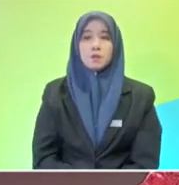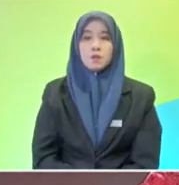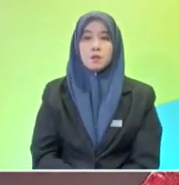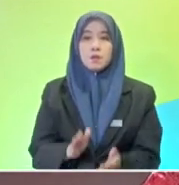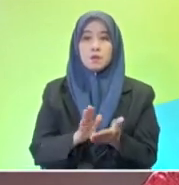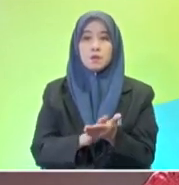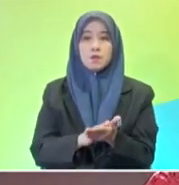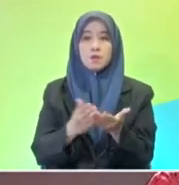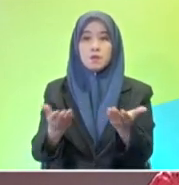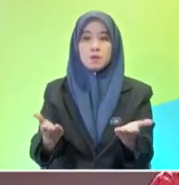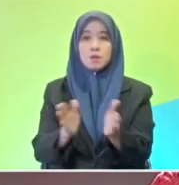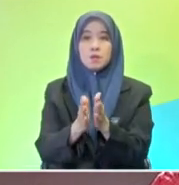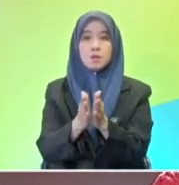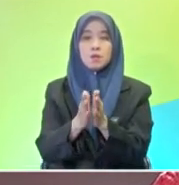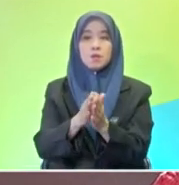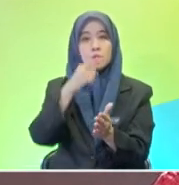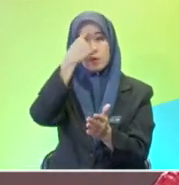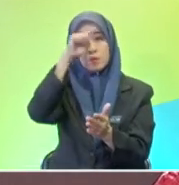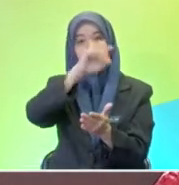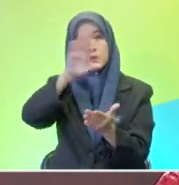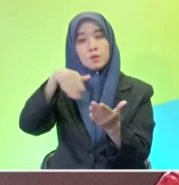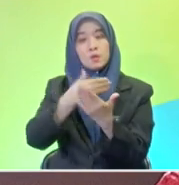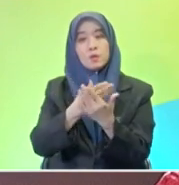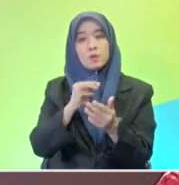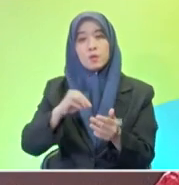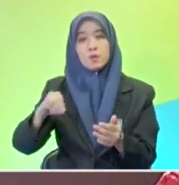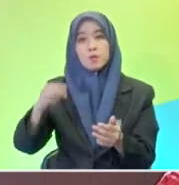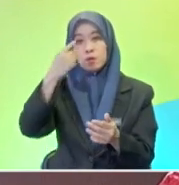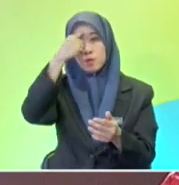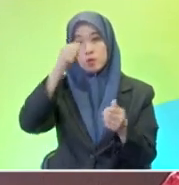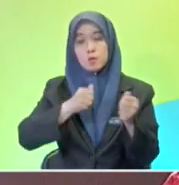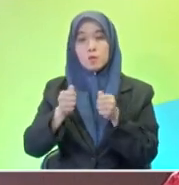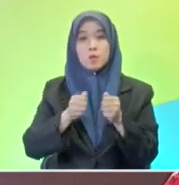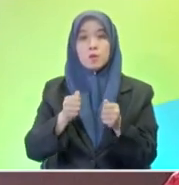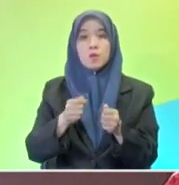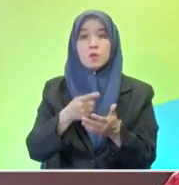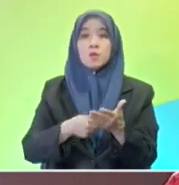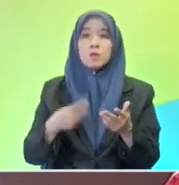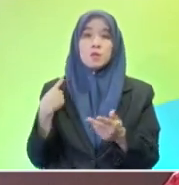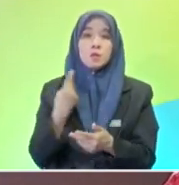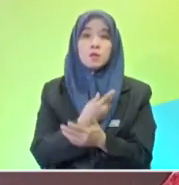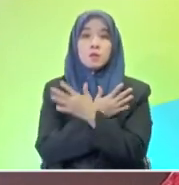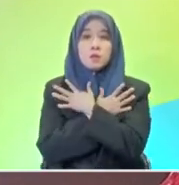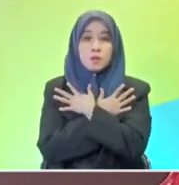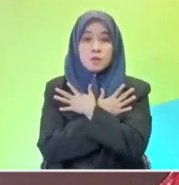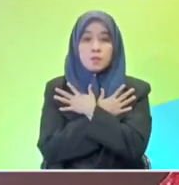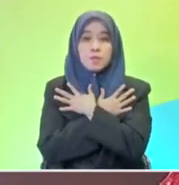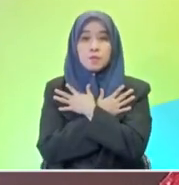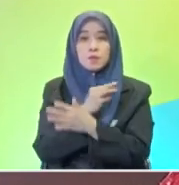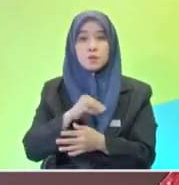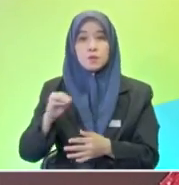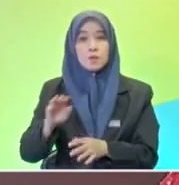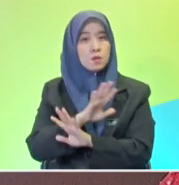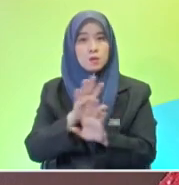epkan kepada semua murid untuk aktiviti oke baiklah Cikgu apa kata kita berehat sebentar boleh tak boleh okey murid-murid di rumah